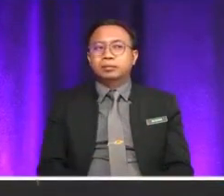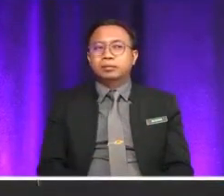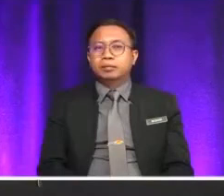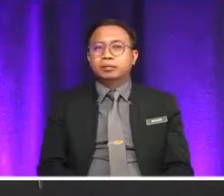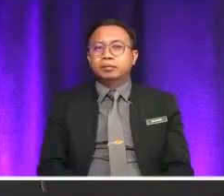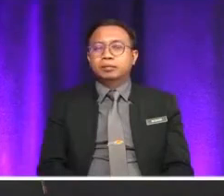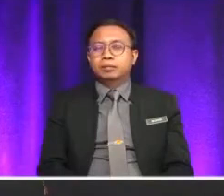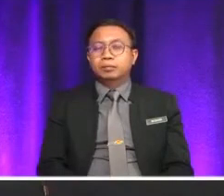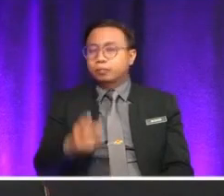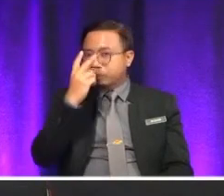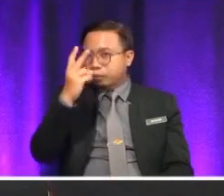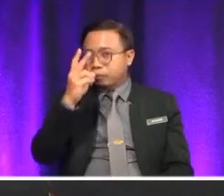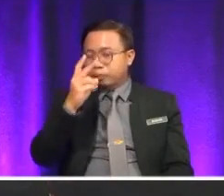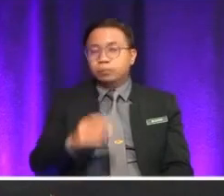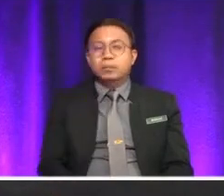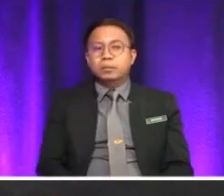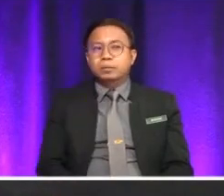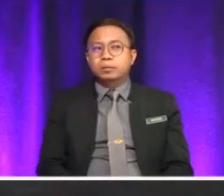Okey. Dia tengok cikgu mana.